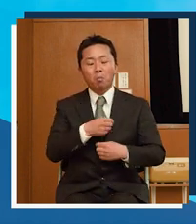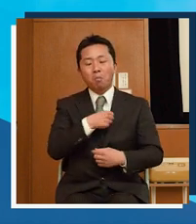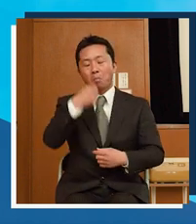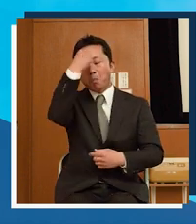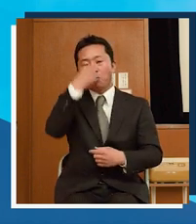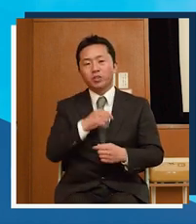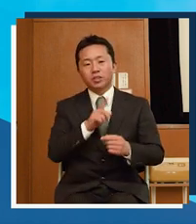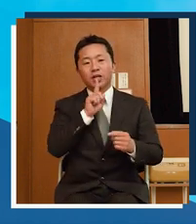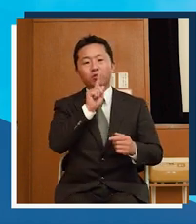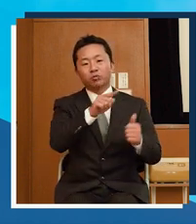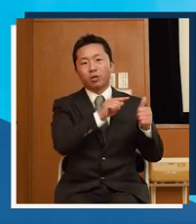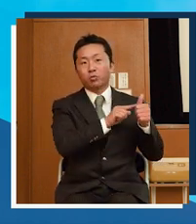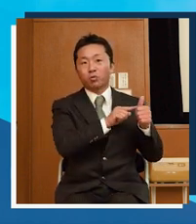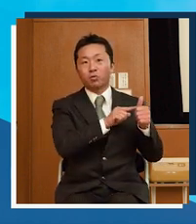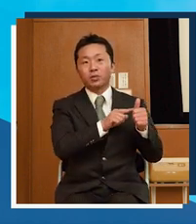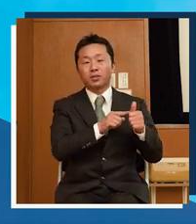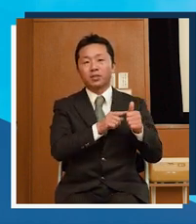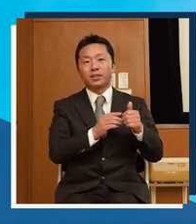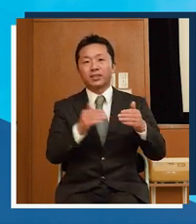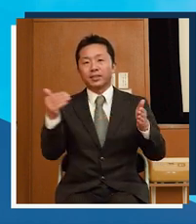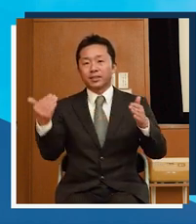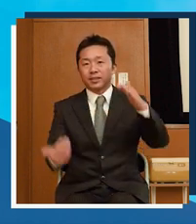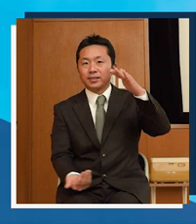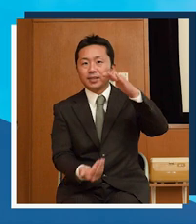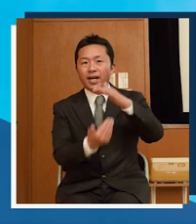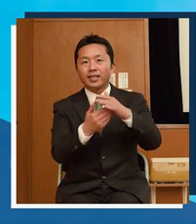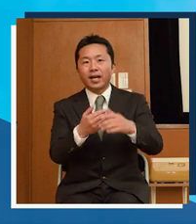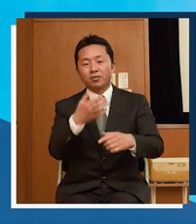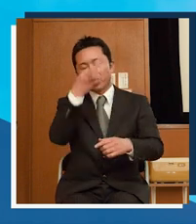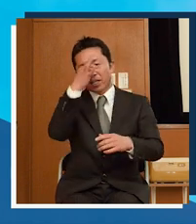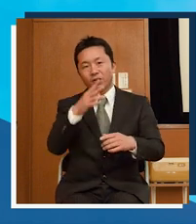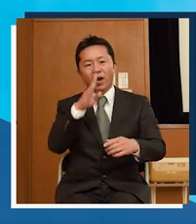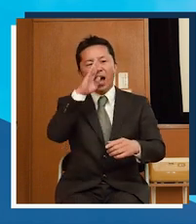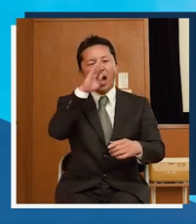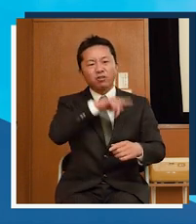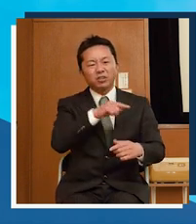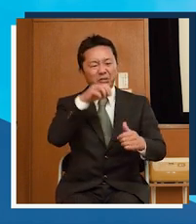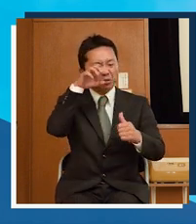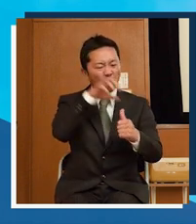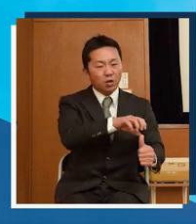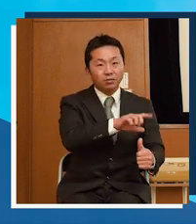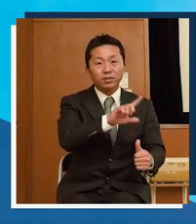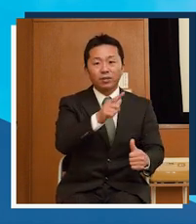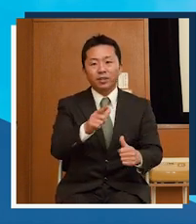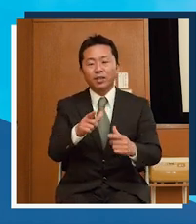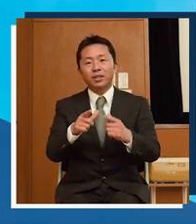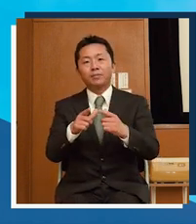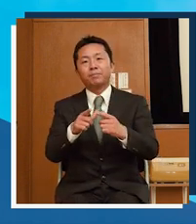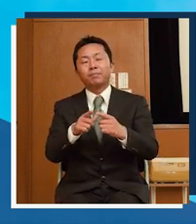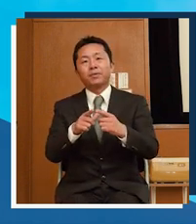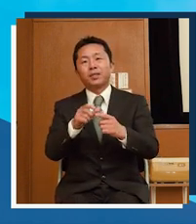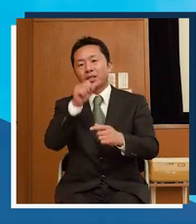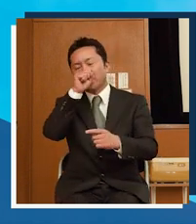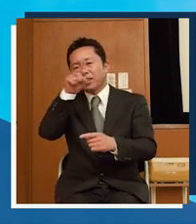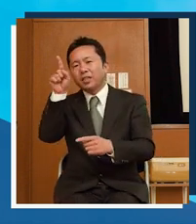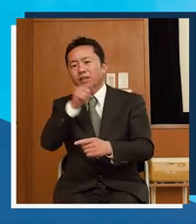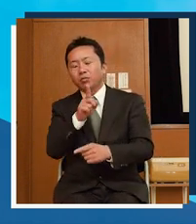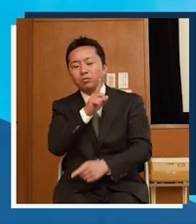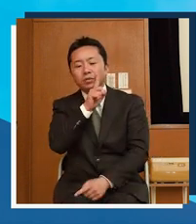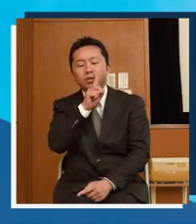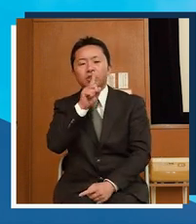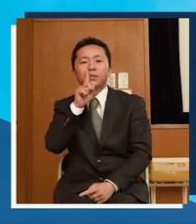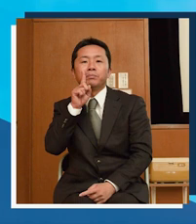けど最大の悲劇は悪人の残虐さや抑圧ではなく全人の沈黙だっていう言葉があり